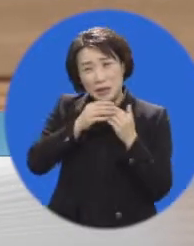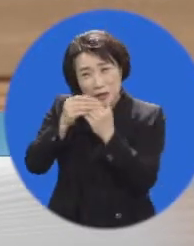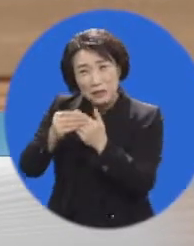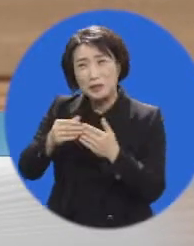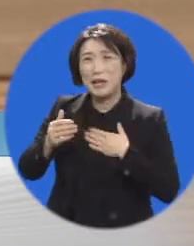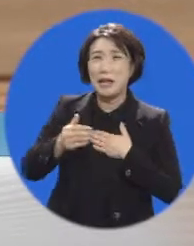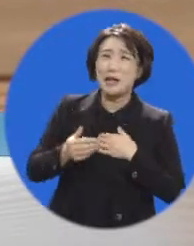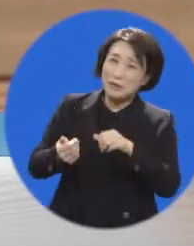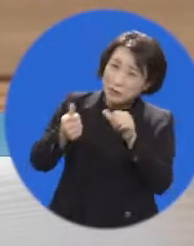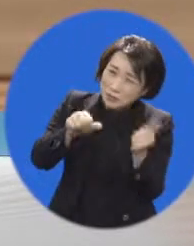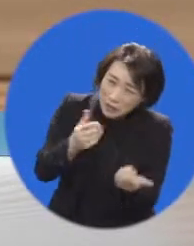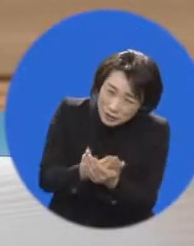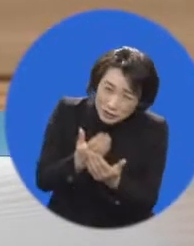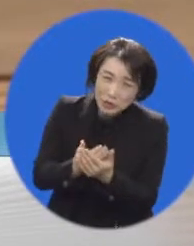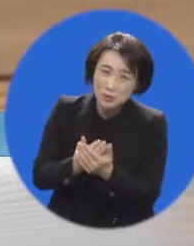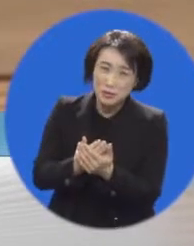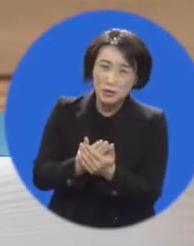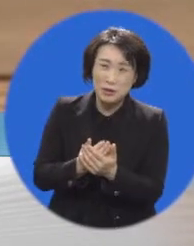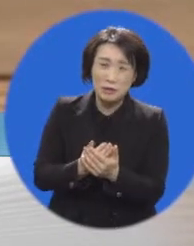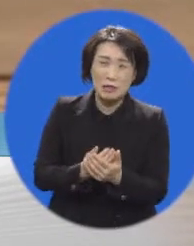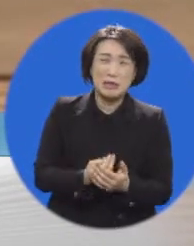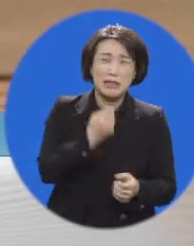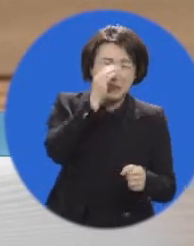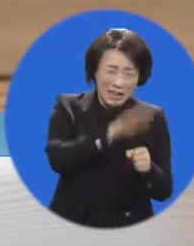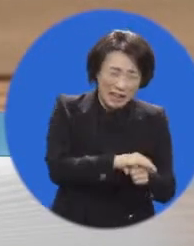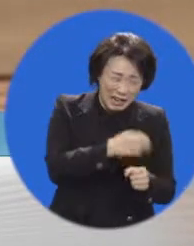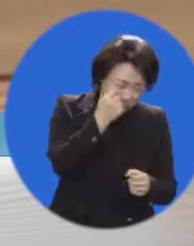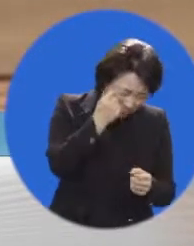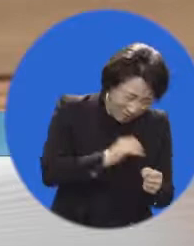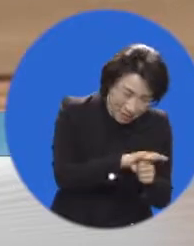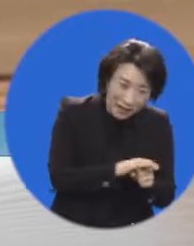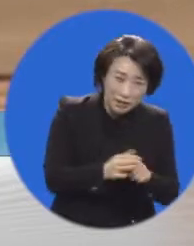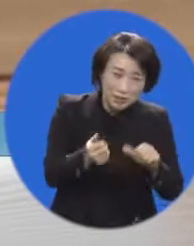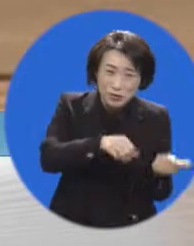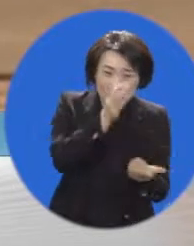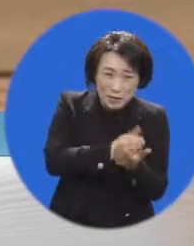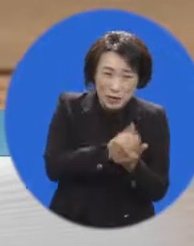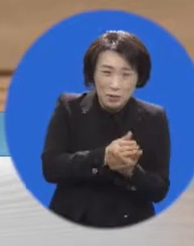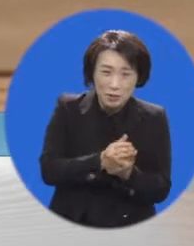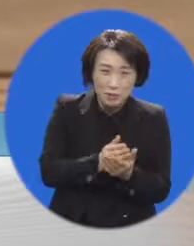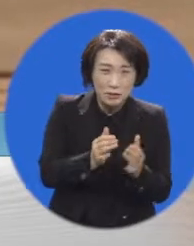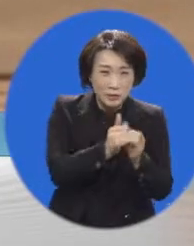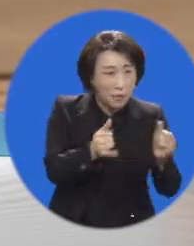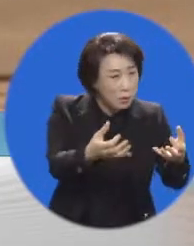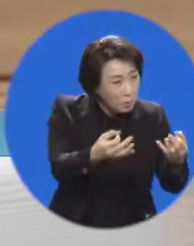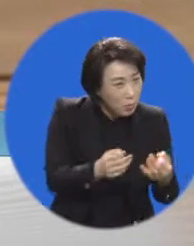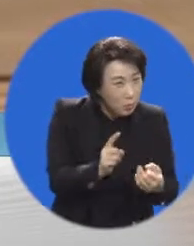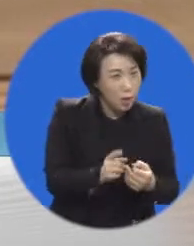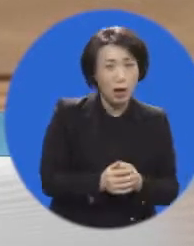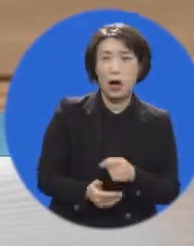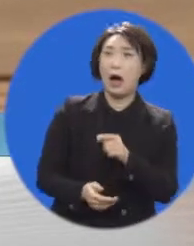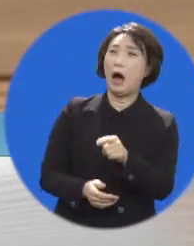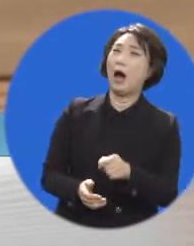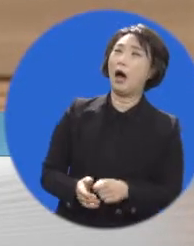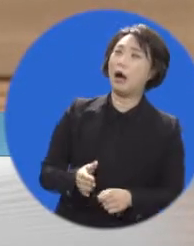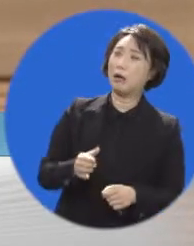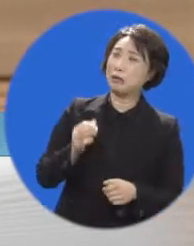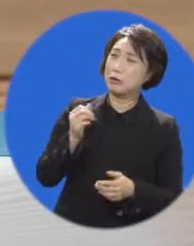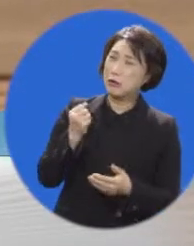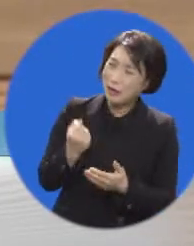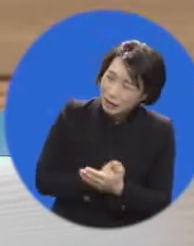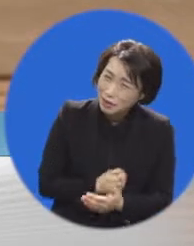하소서. 참혹하게 가지 않고 아주 주님 사람들이 볼 때는 야 윤석전